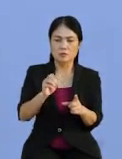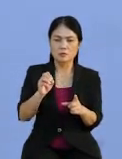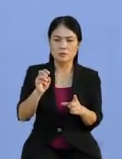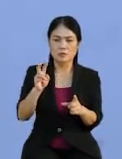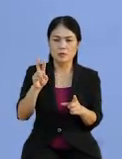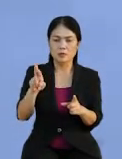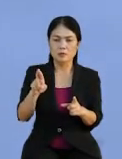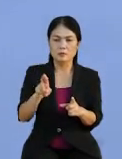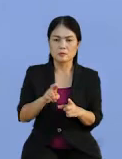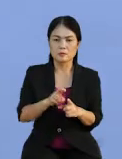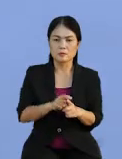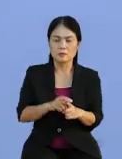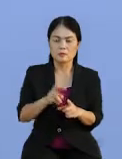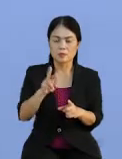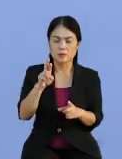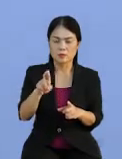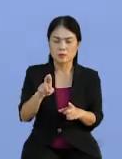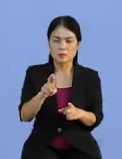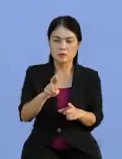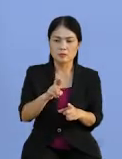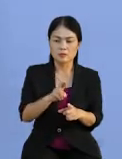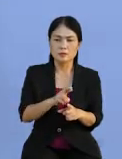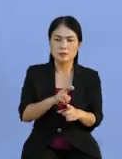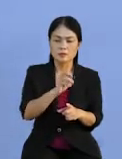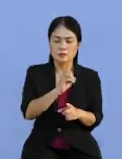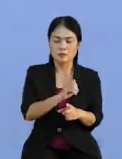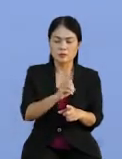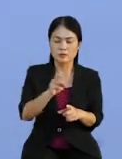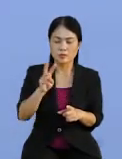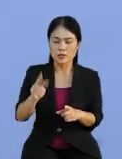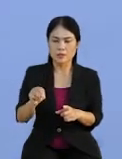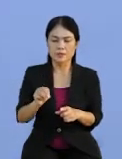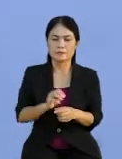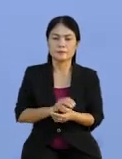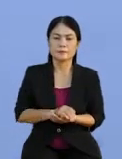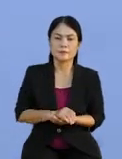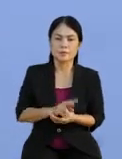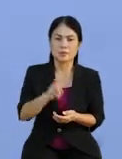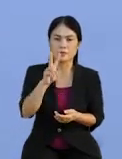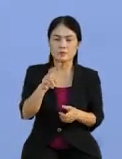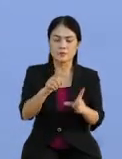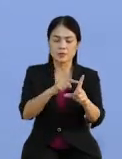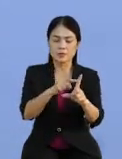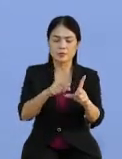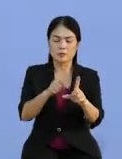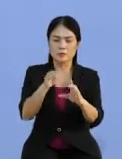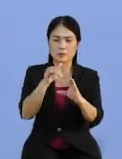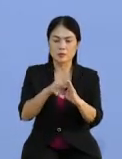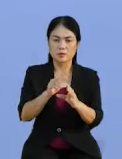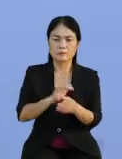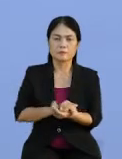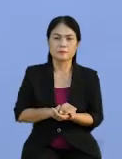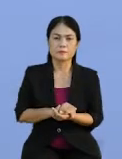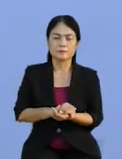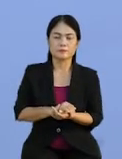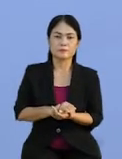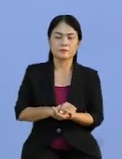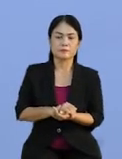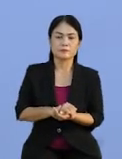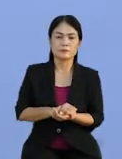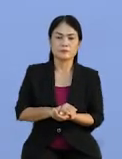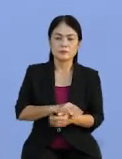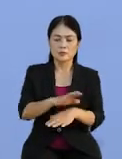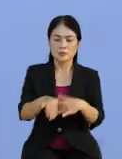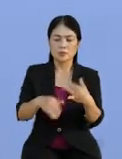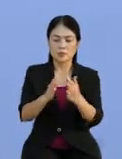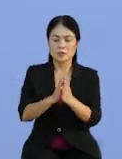ố mồm ố ố ế ở ăn thế nhé bì mồm được khăn ông nâng bà ở